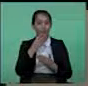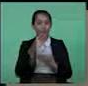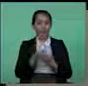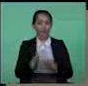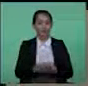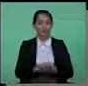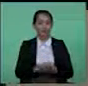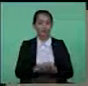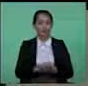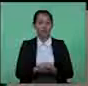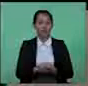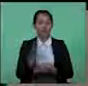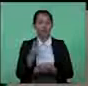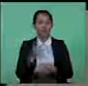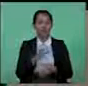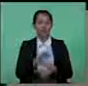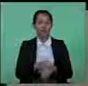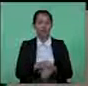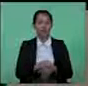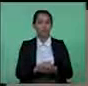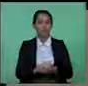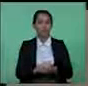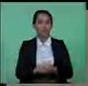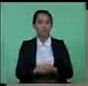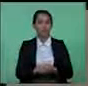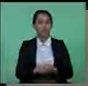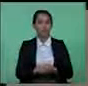ko'rsatyapti. Ikkinchi soatimizchi?